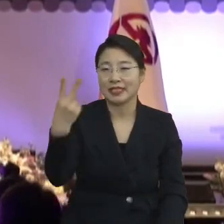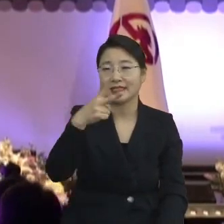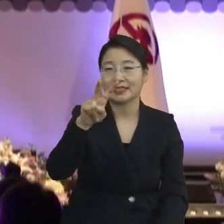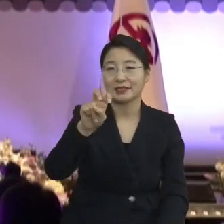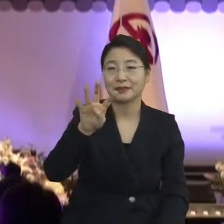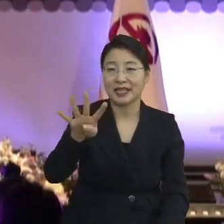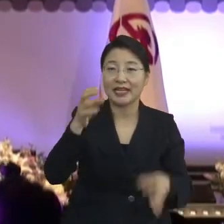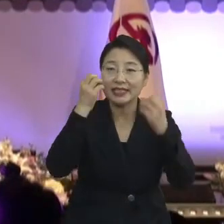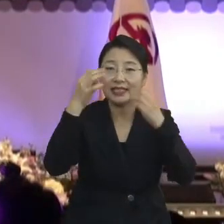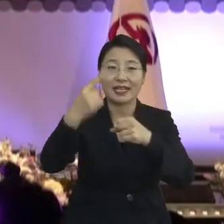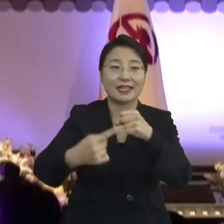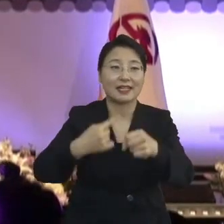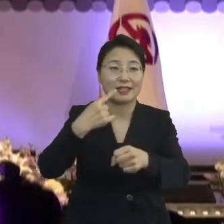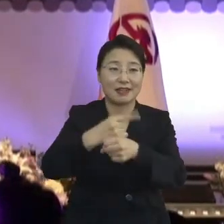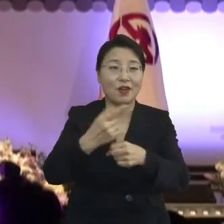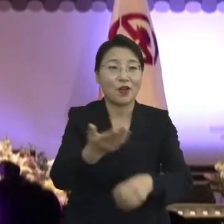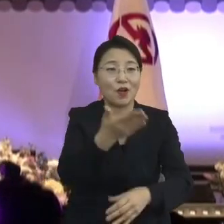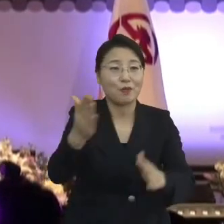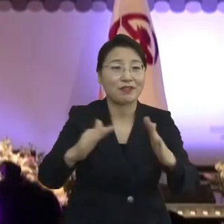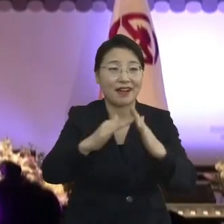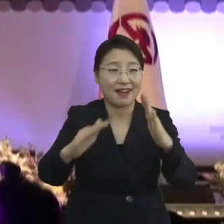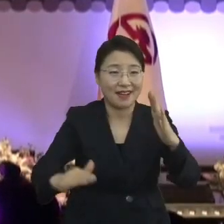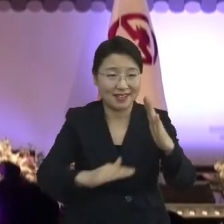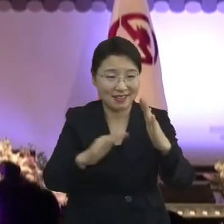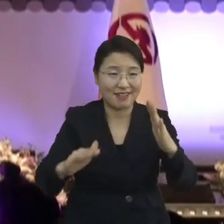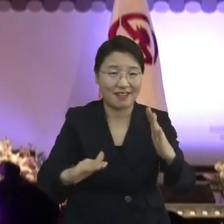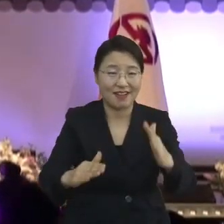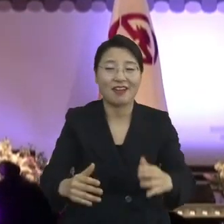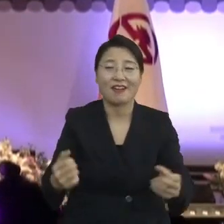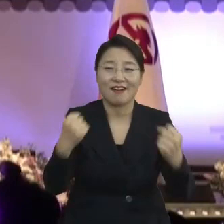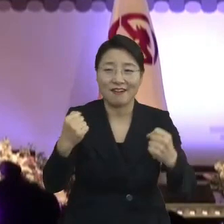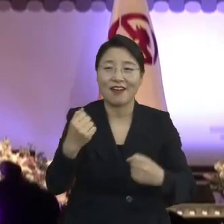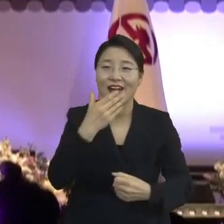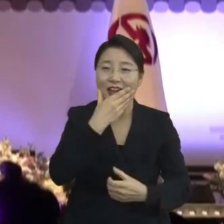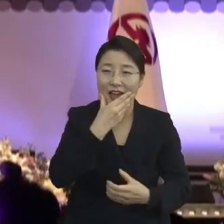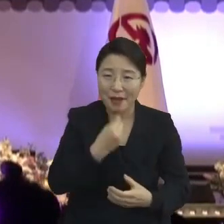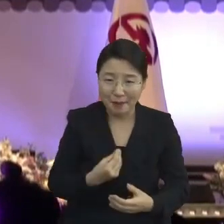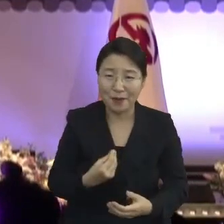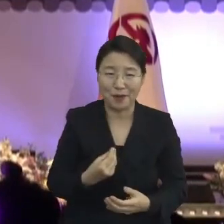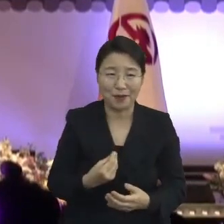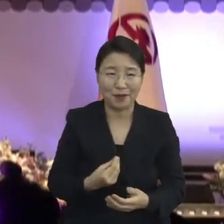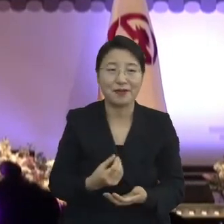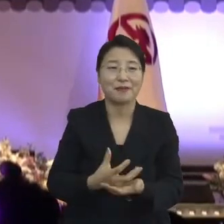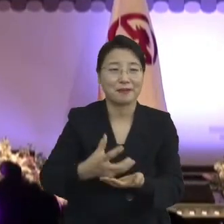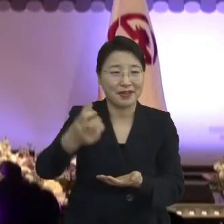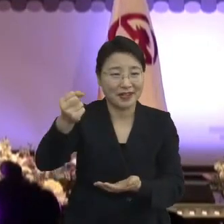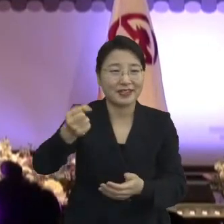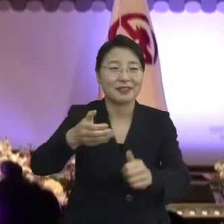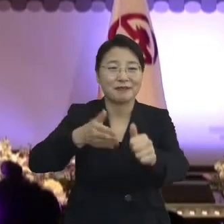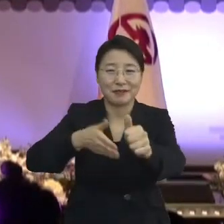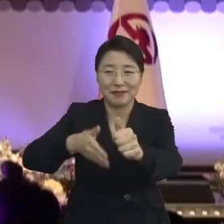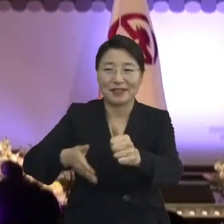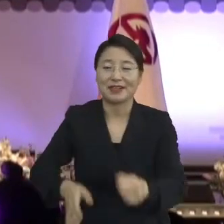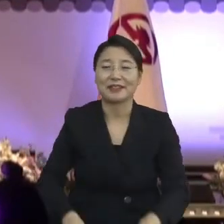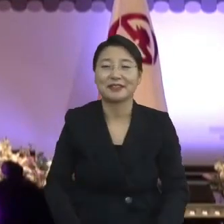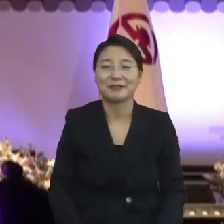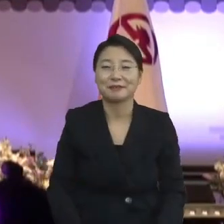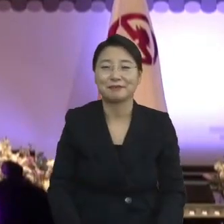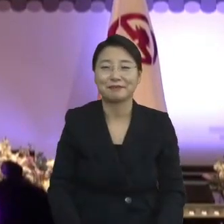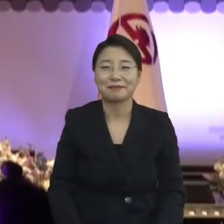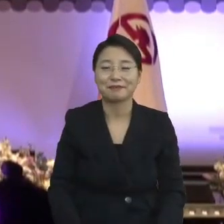2024년 새해 여러분의 가정에 건강과 행운이 가득하실 진심으로 기원합니다.